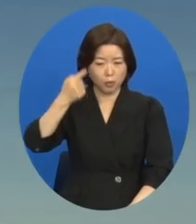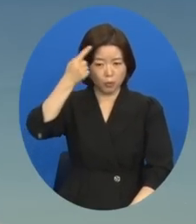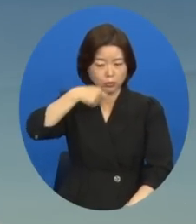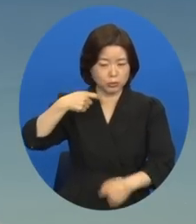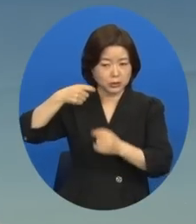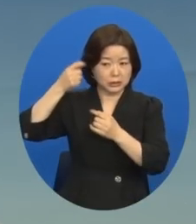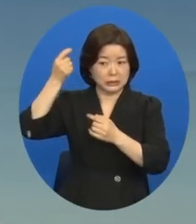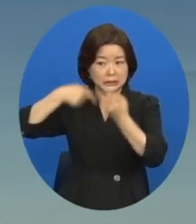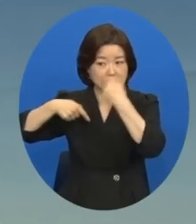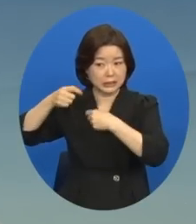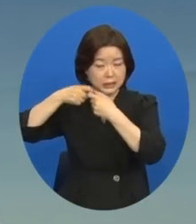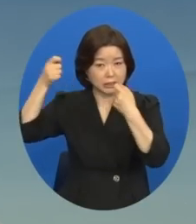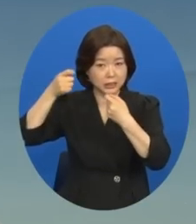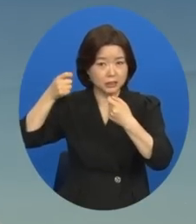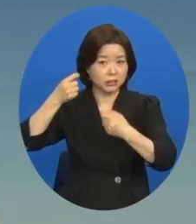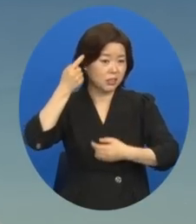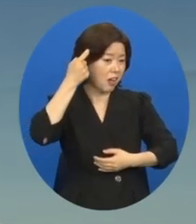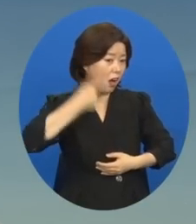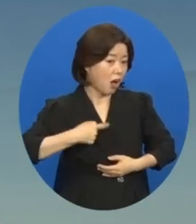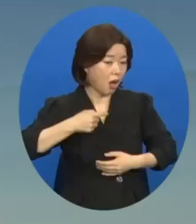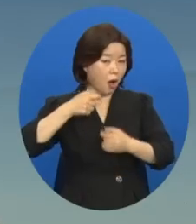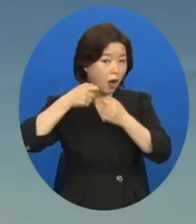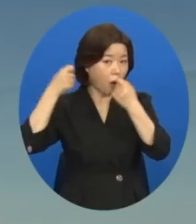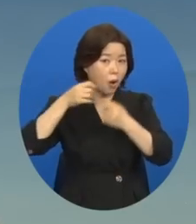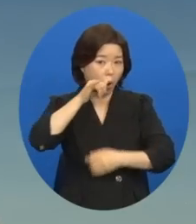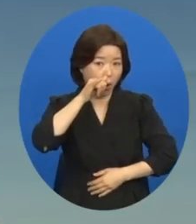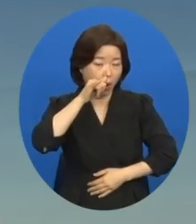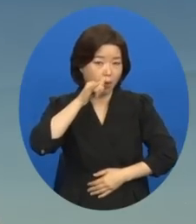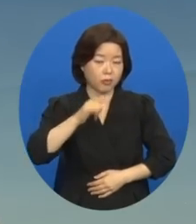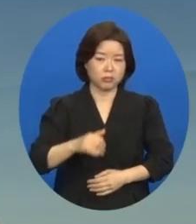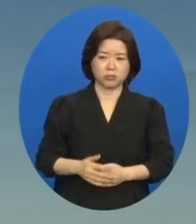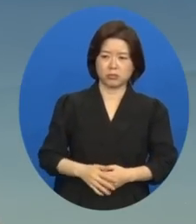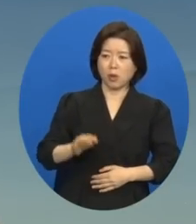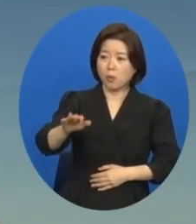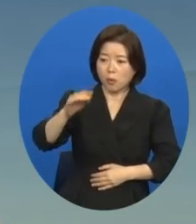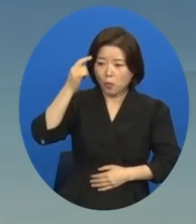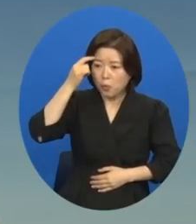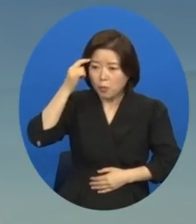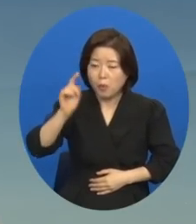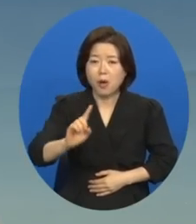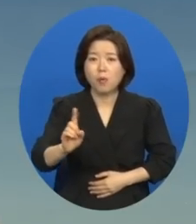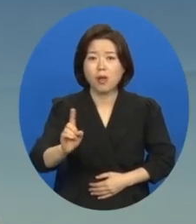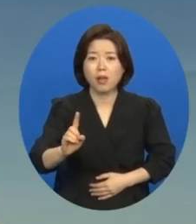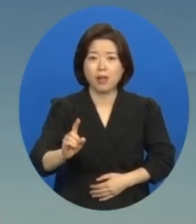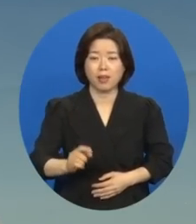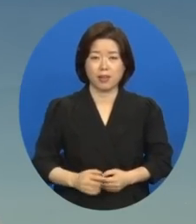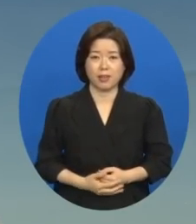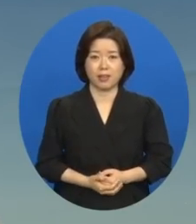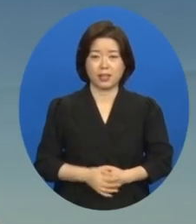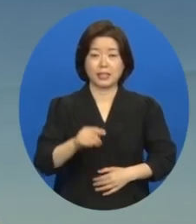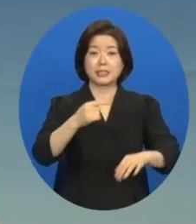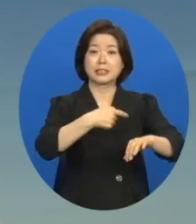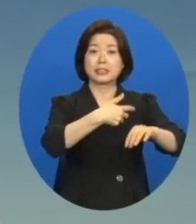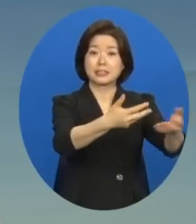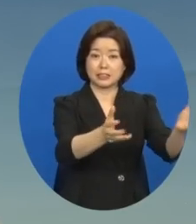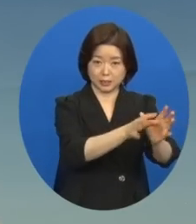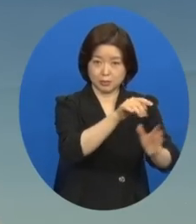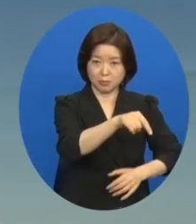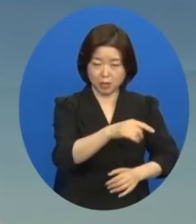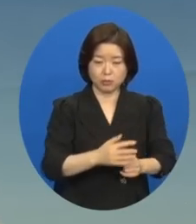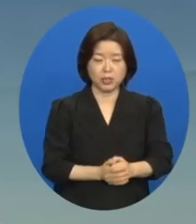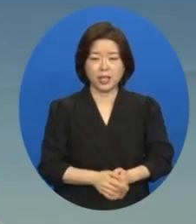거예요. 이렇게 커다란 상처를 입고 찢어져 있길래 왜 그러냐라고 물어봤더니 그 마을에